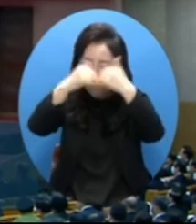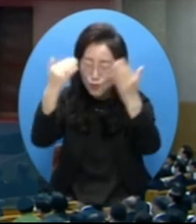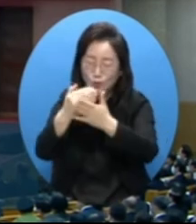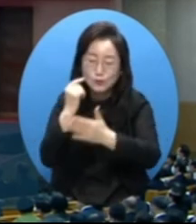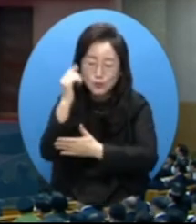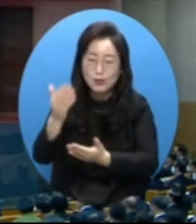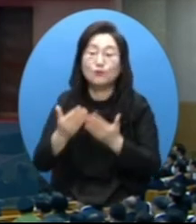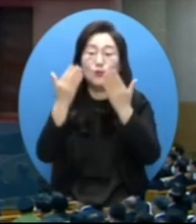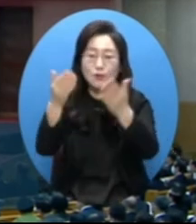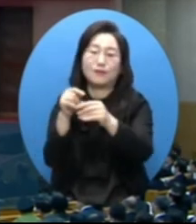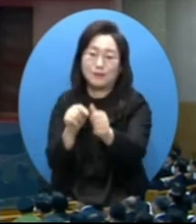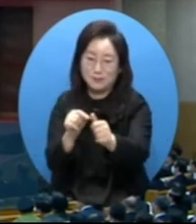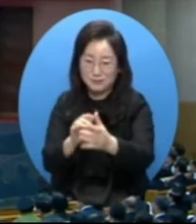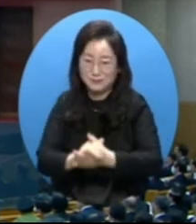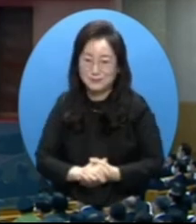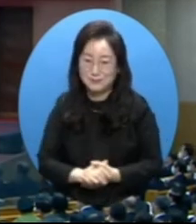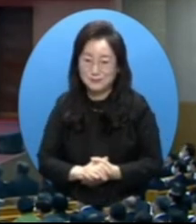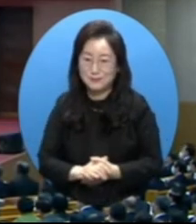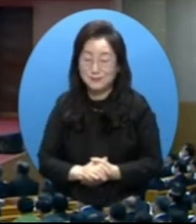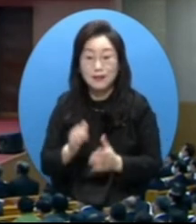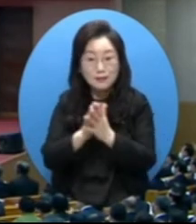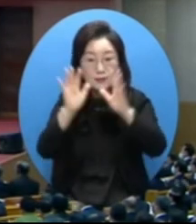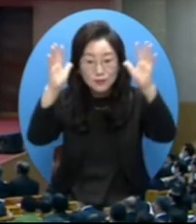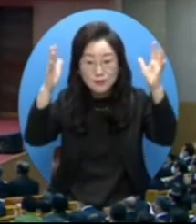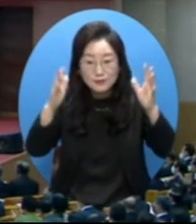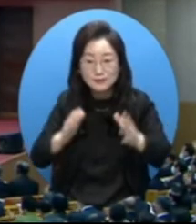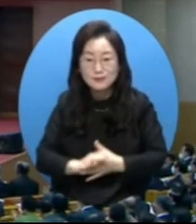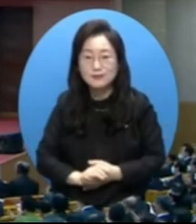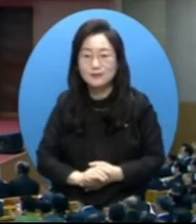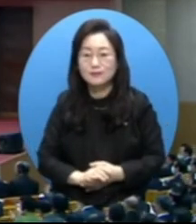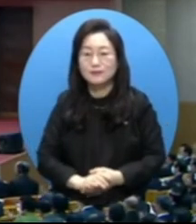돌려라 할렐루야